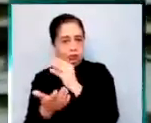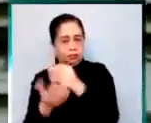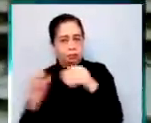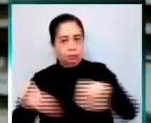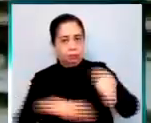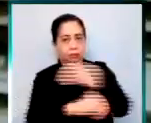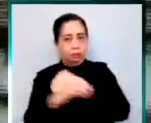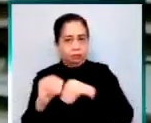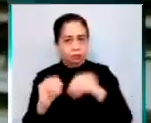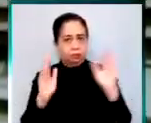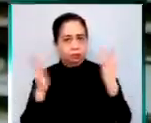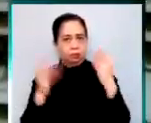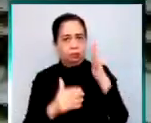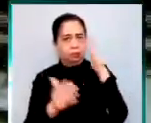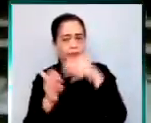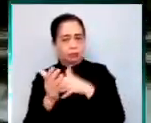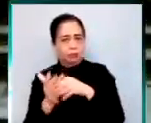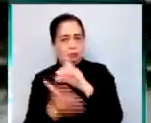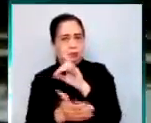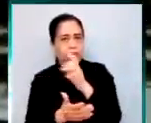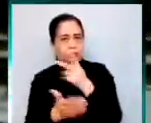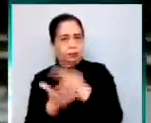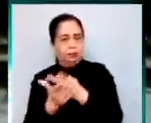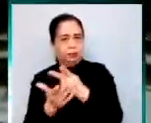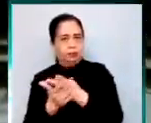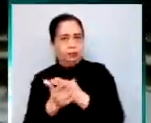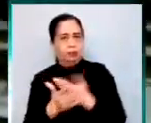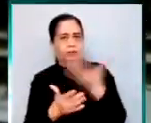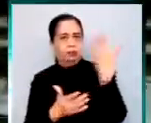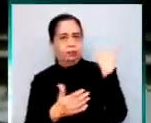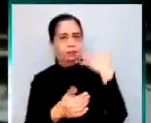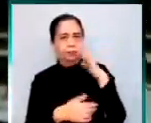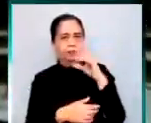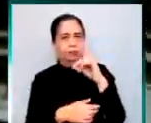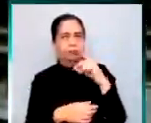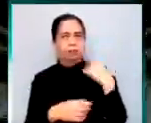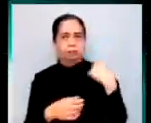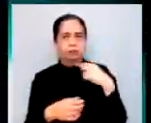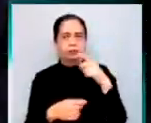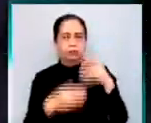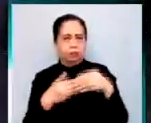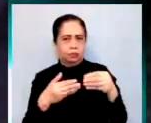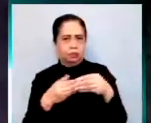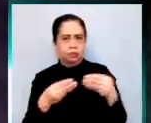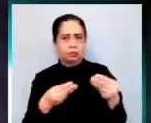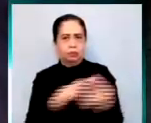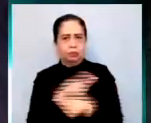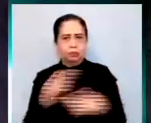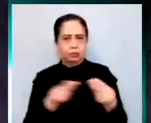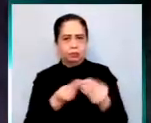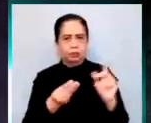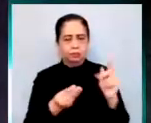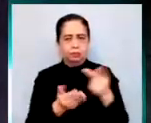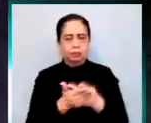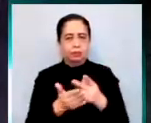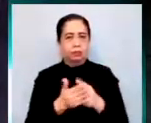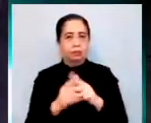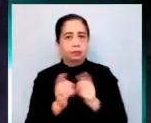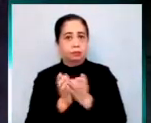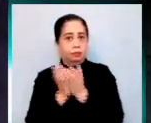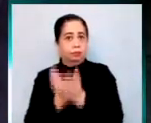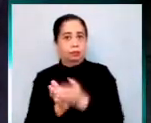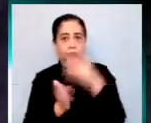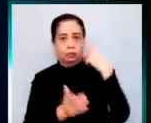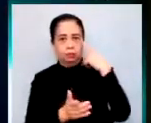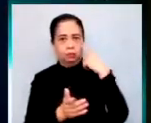kumpara sa 5,100 pesos noong 51 pesos pa lang kada dolyar ang palitan. Pero ang seaman na si Paul, hindi